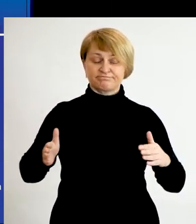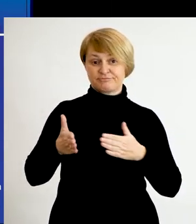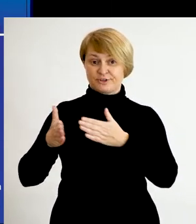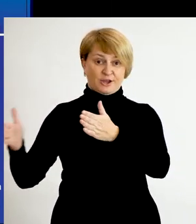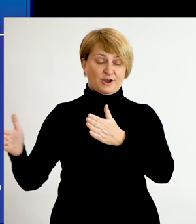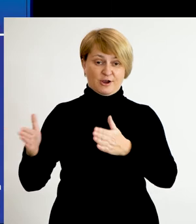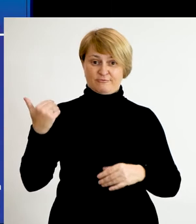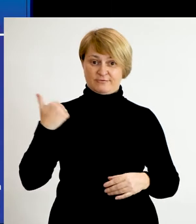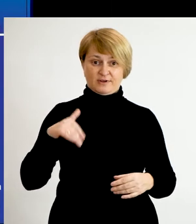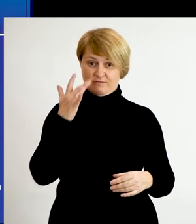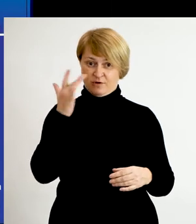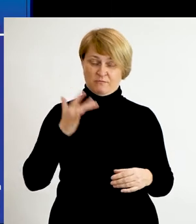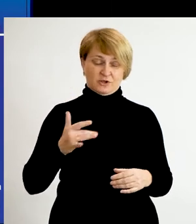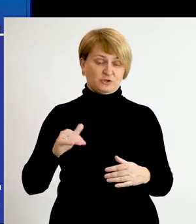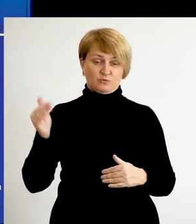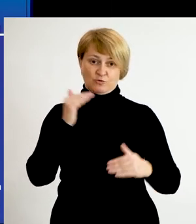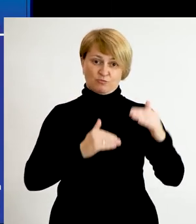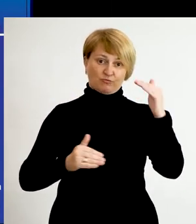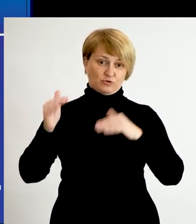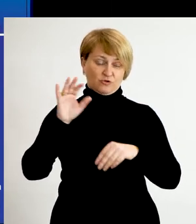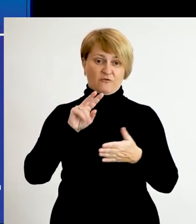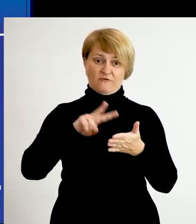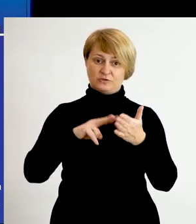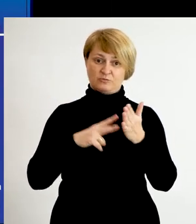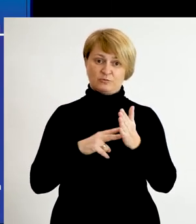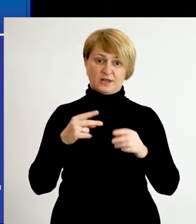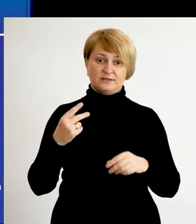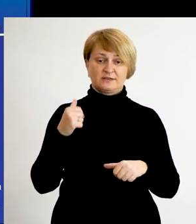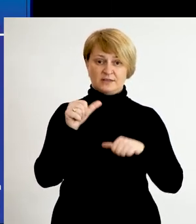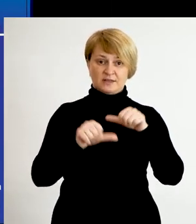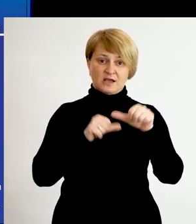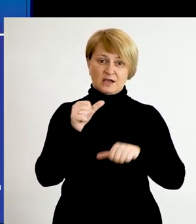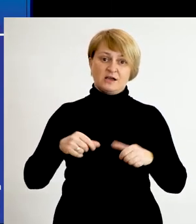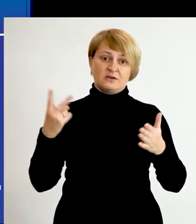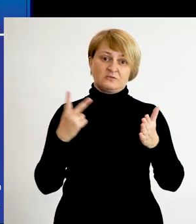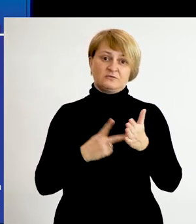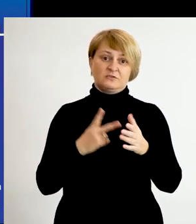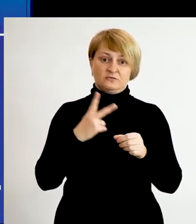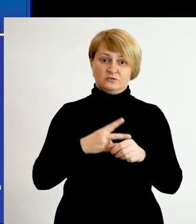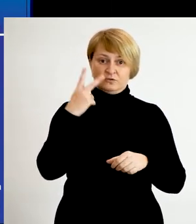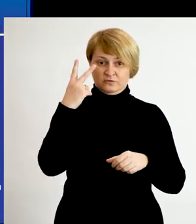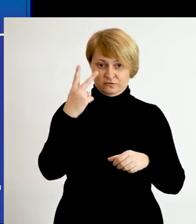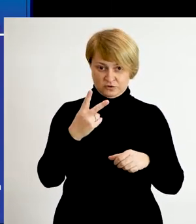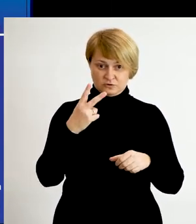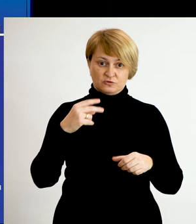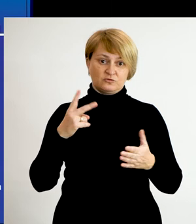Białorusi. W zależności od tego będziemy budować scenariusze na rok 2022, 2023 i kolejne.